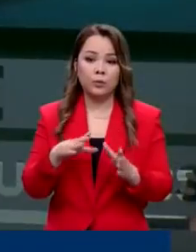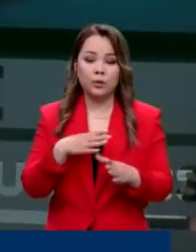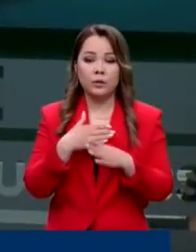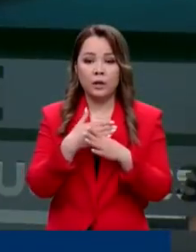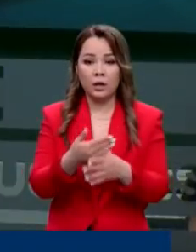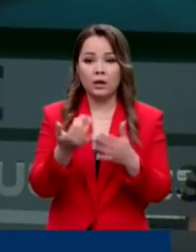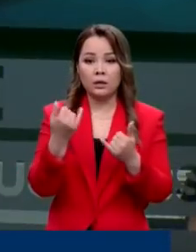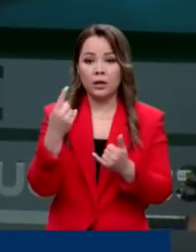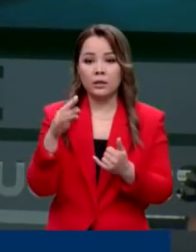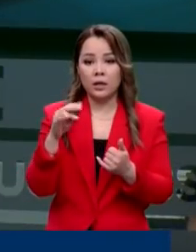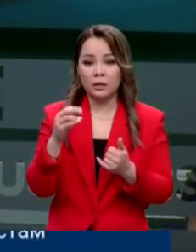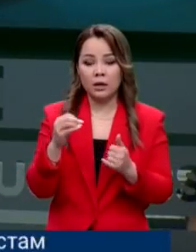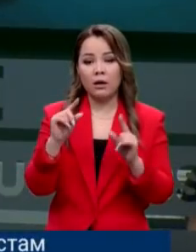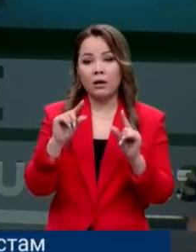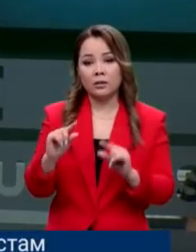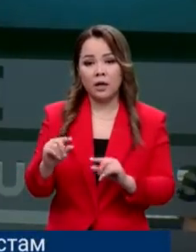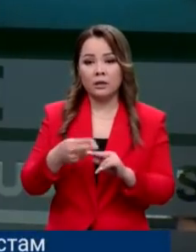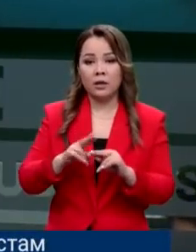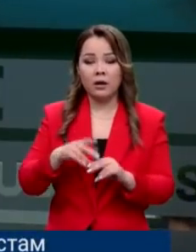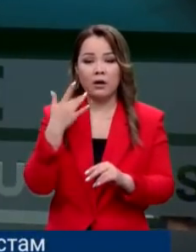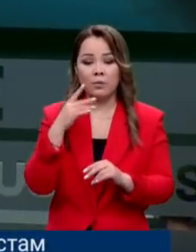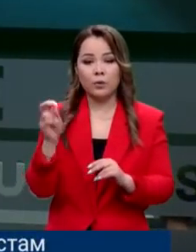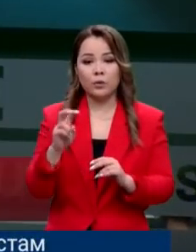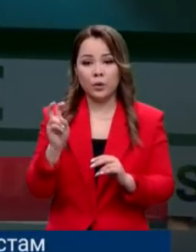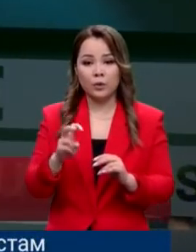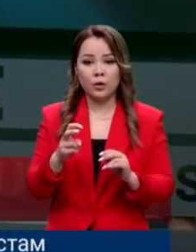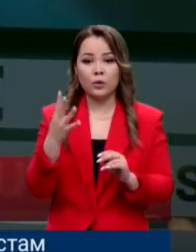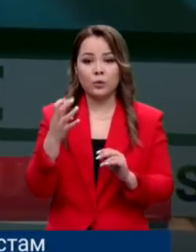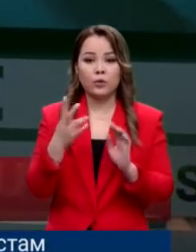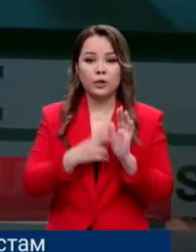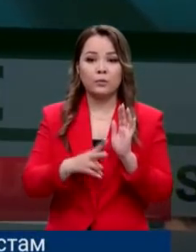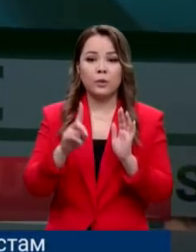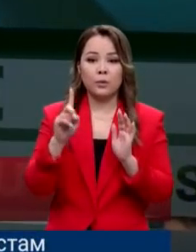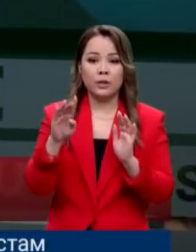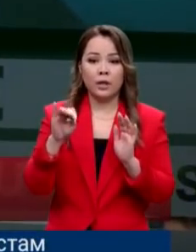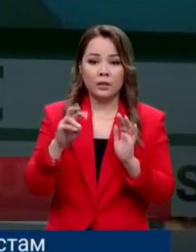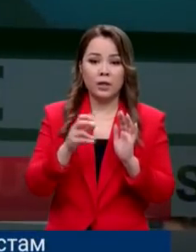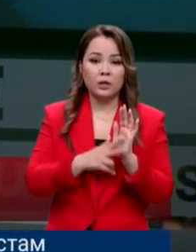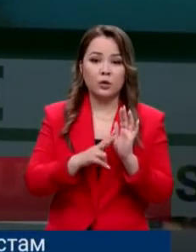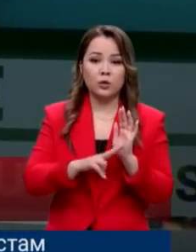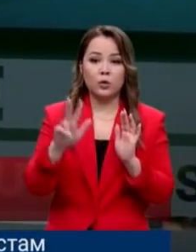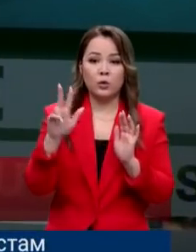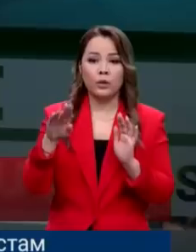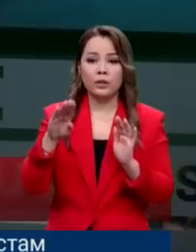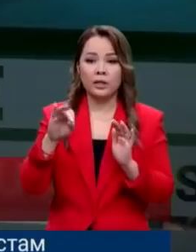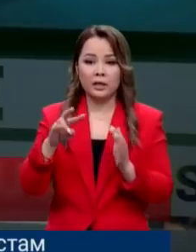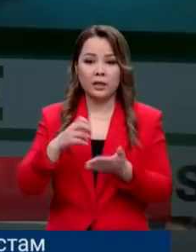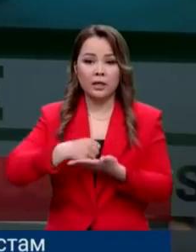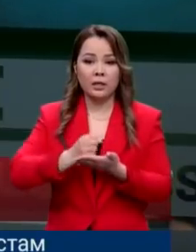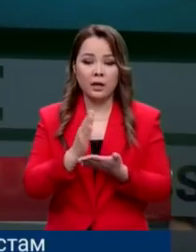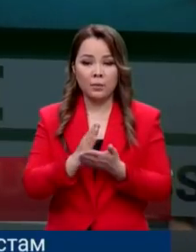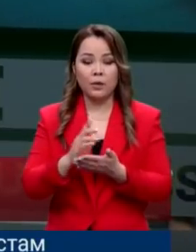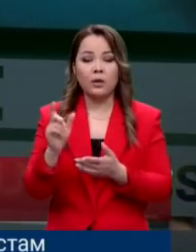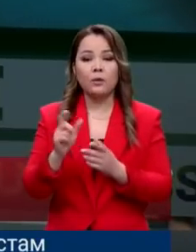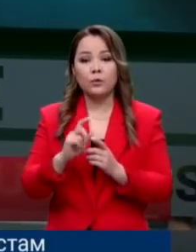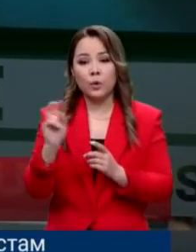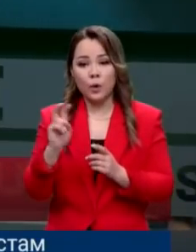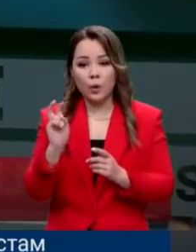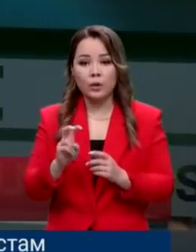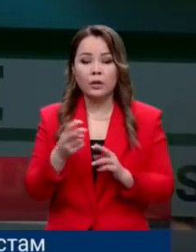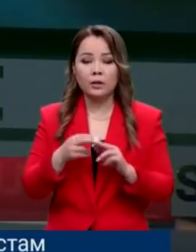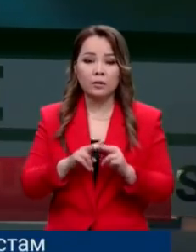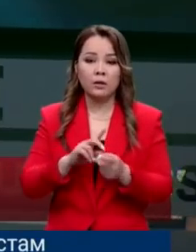Бүгін бір тиын қарзандаған Америка банкнотасы қор биржасында 471 теңге 83 тиын болып бекітілді. Көк қағаздың алдағы уақытта қалай